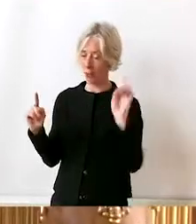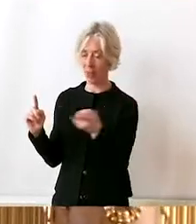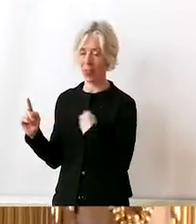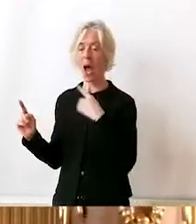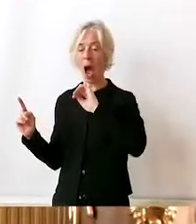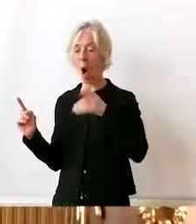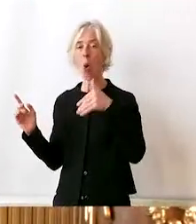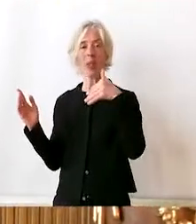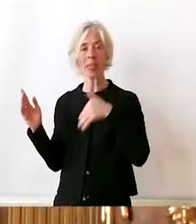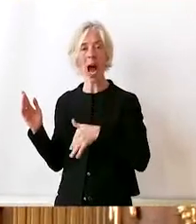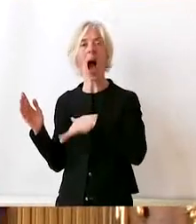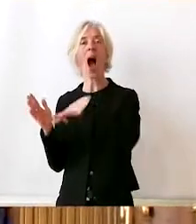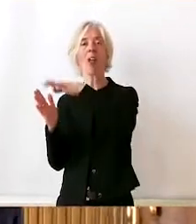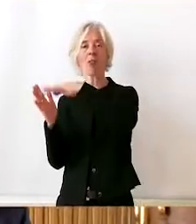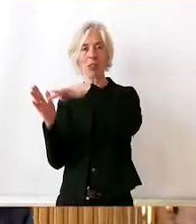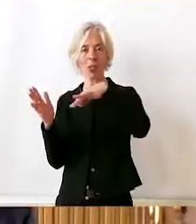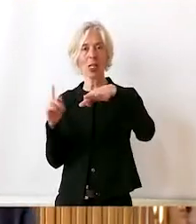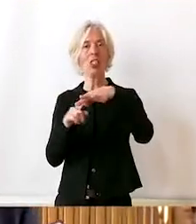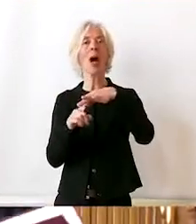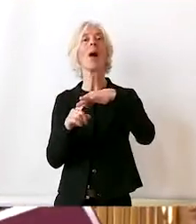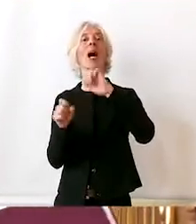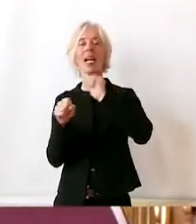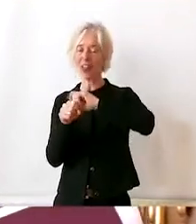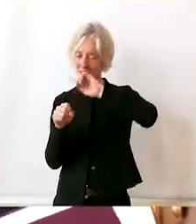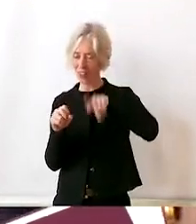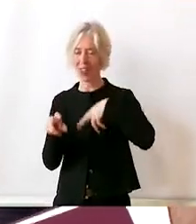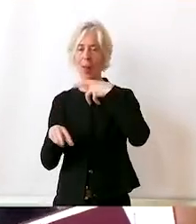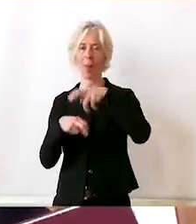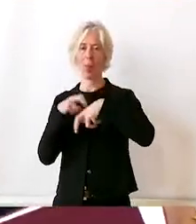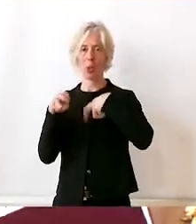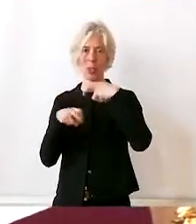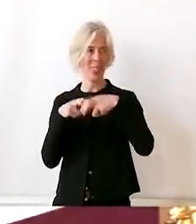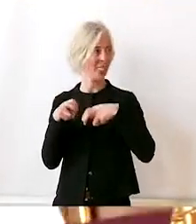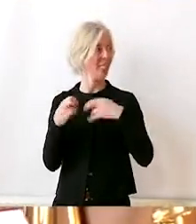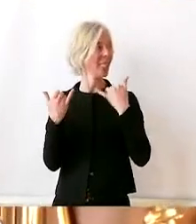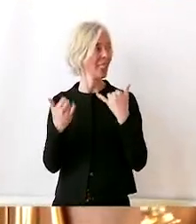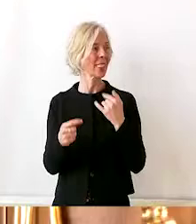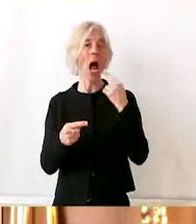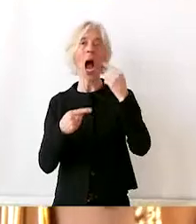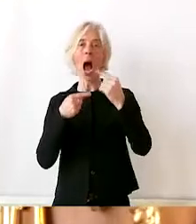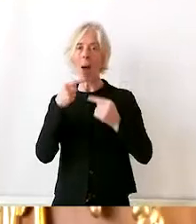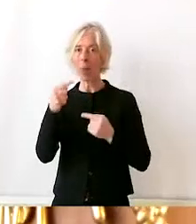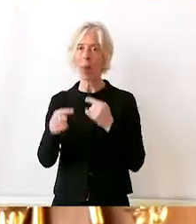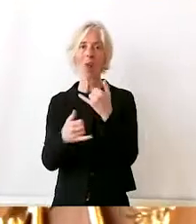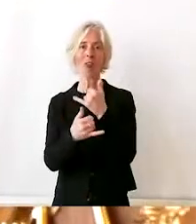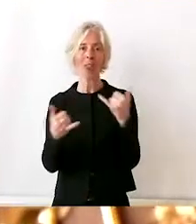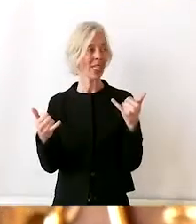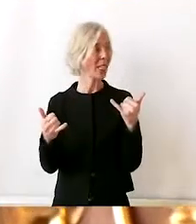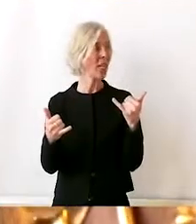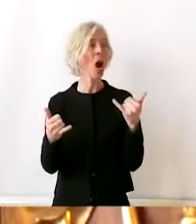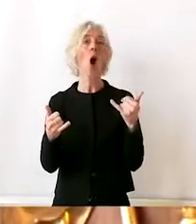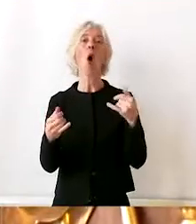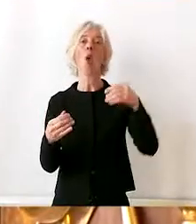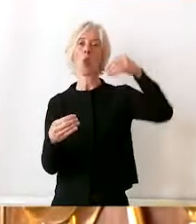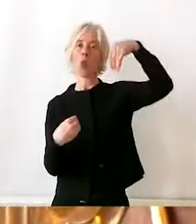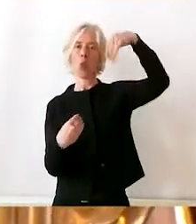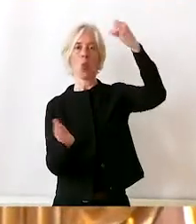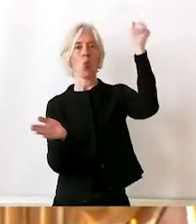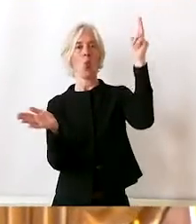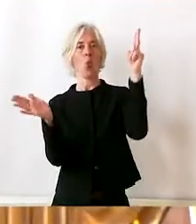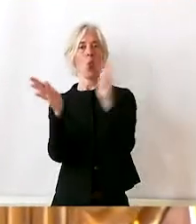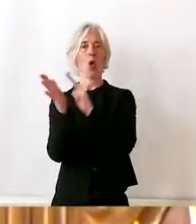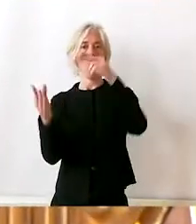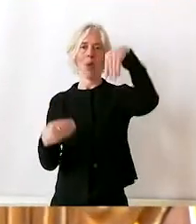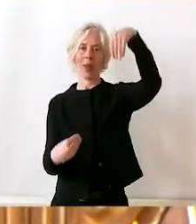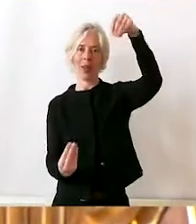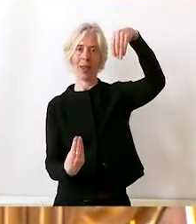kann. Und zum Prozedere, wir haben also hier die Urkunde, die große, mit den Partnern und den Unterschriften. Ich